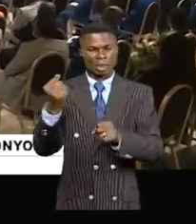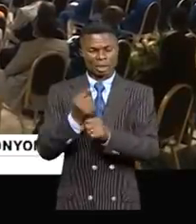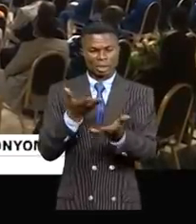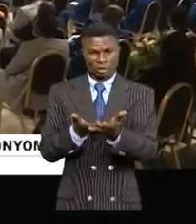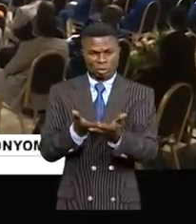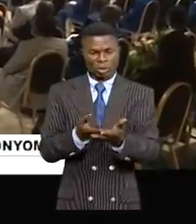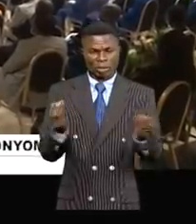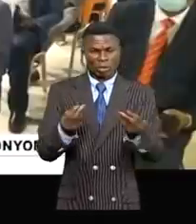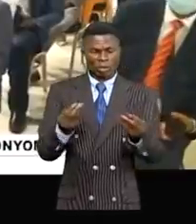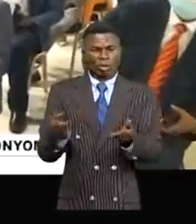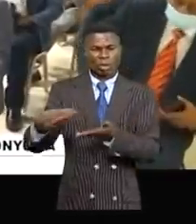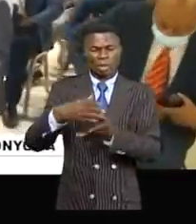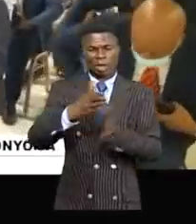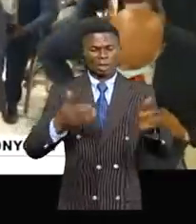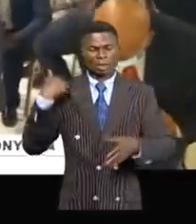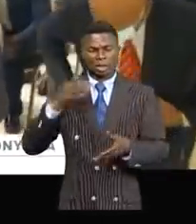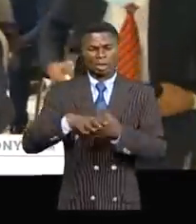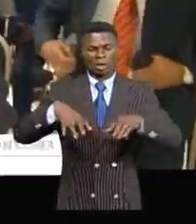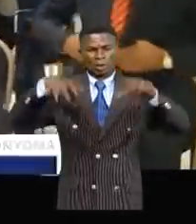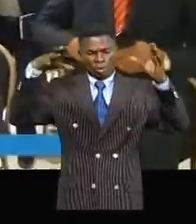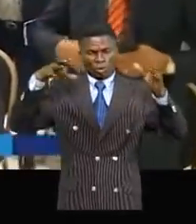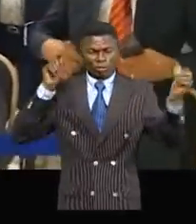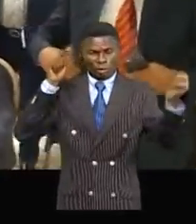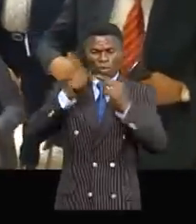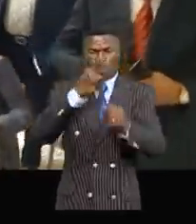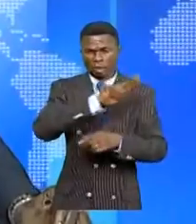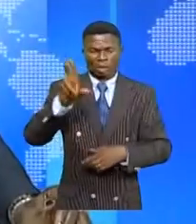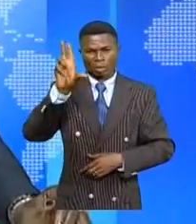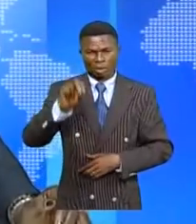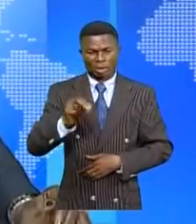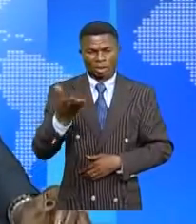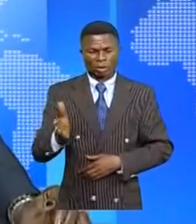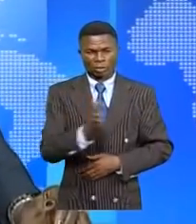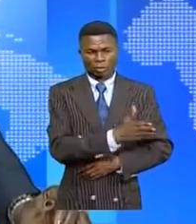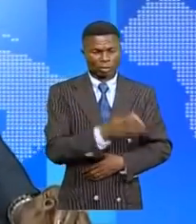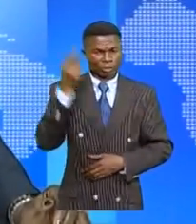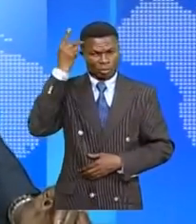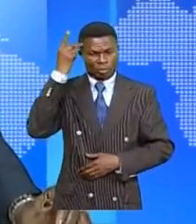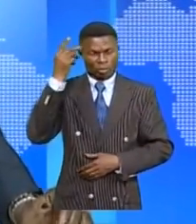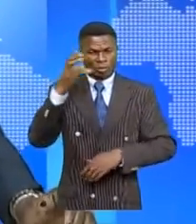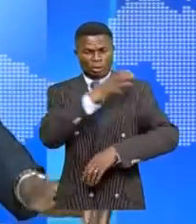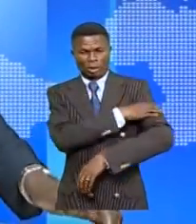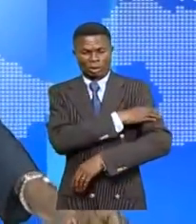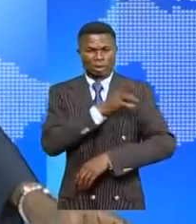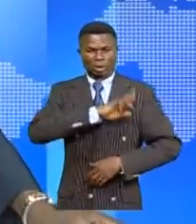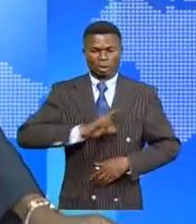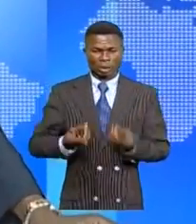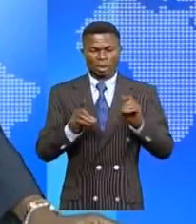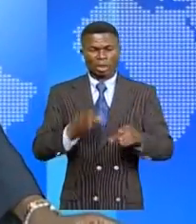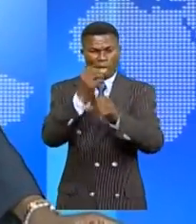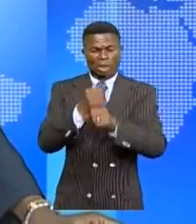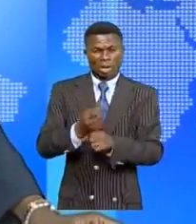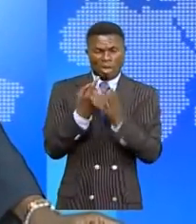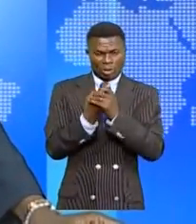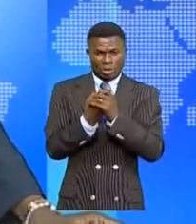travail pour la maximisation de recettes à l'horizon 2030. Kinshasa, capitale de la RDC, va bénéficier